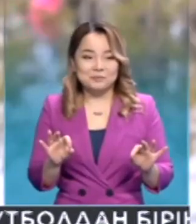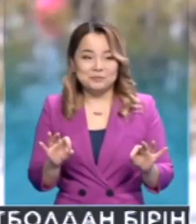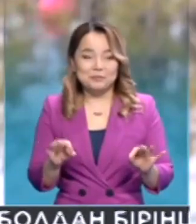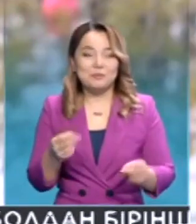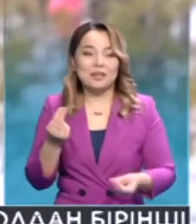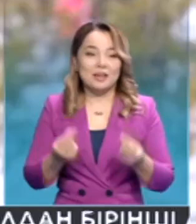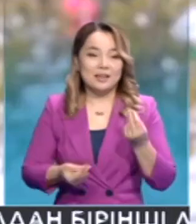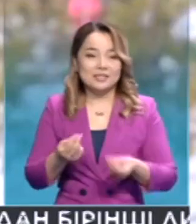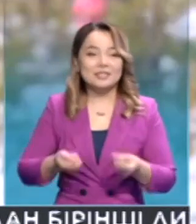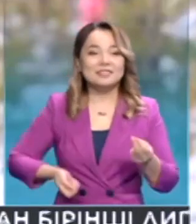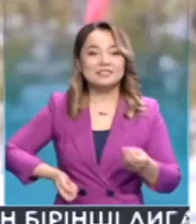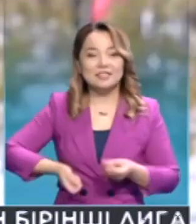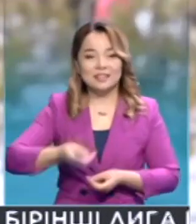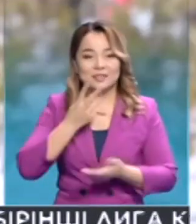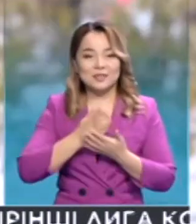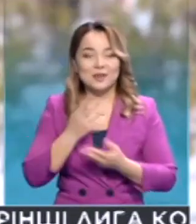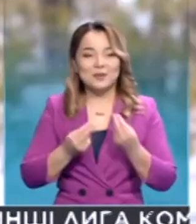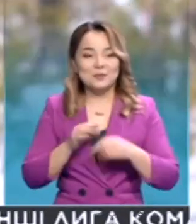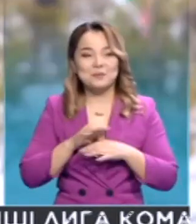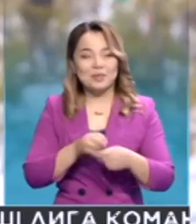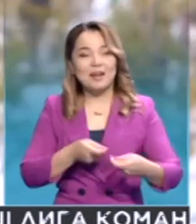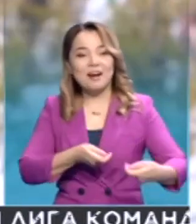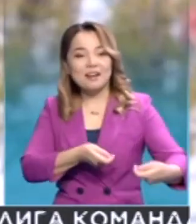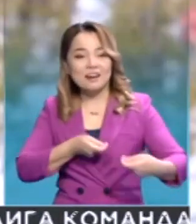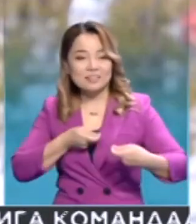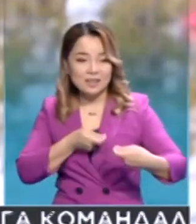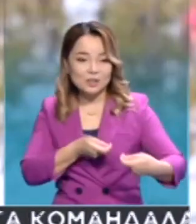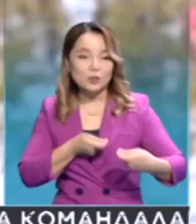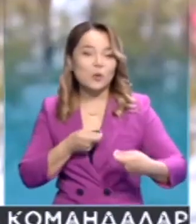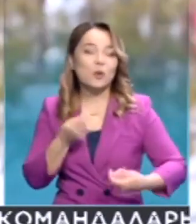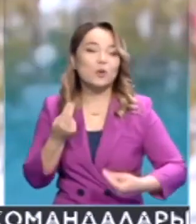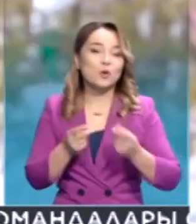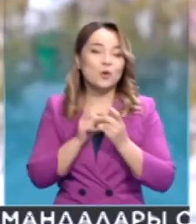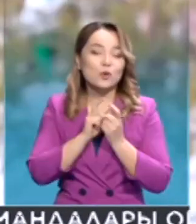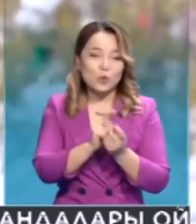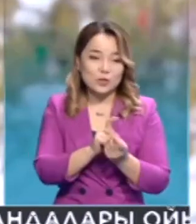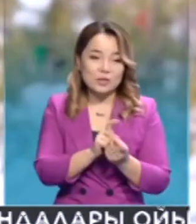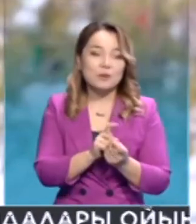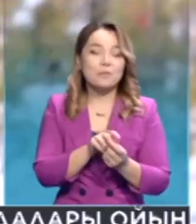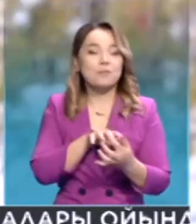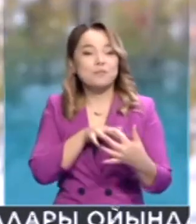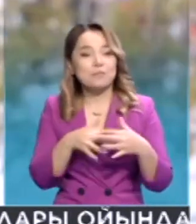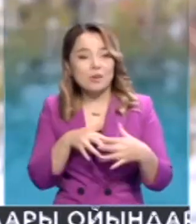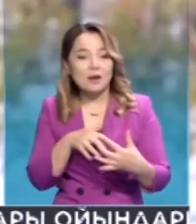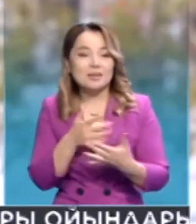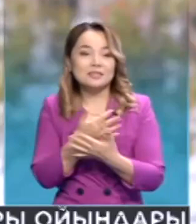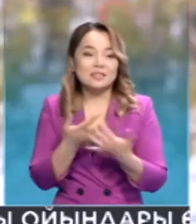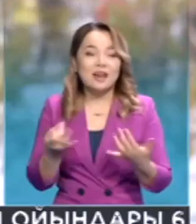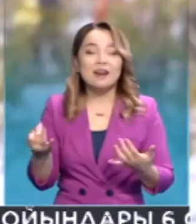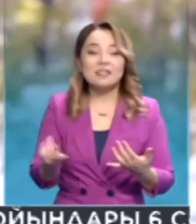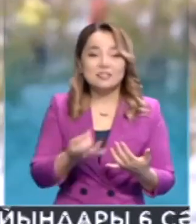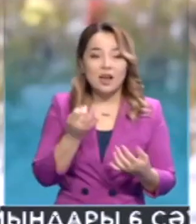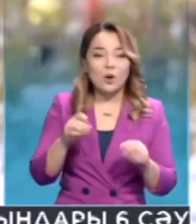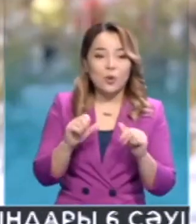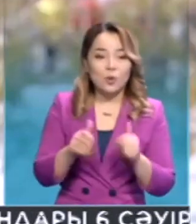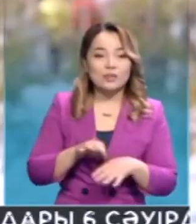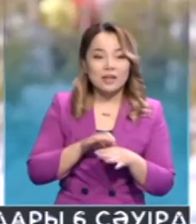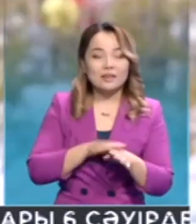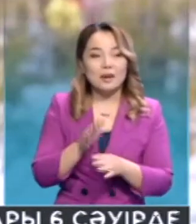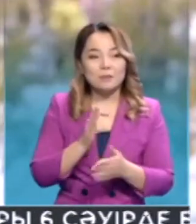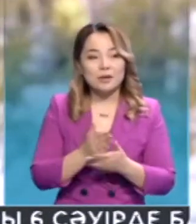Асық ойыны, қазақтың бірнеше ойындары, арқан тарту, күрес ойыны, бәрі жақсы ұйымдастырған өз күйімен жүріп